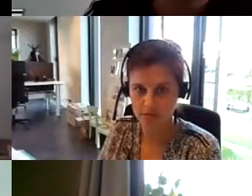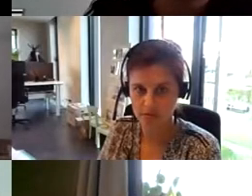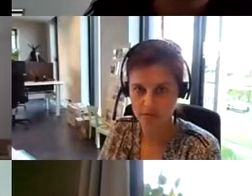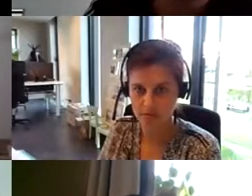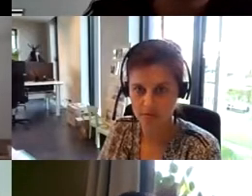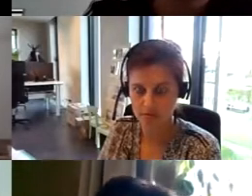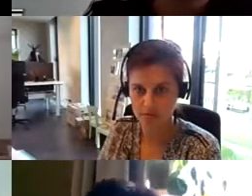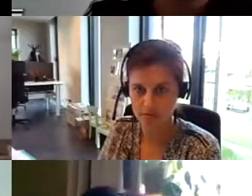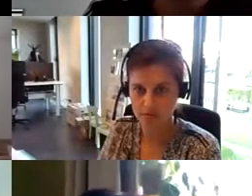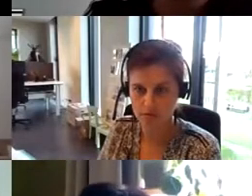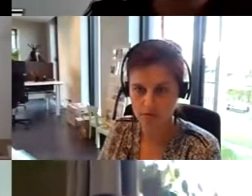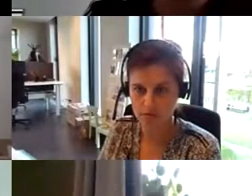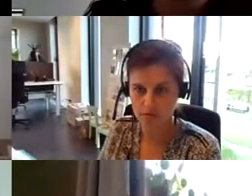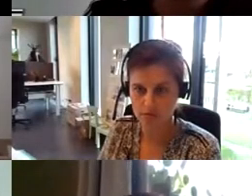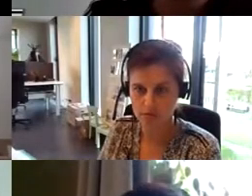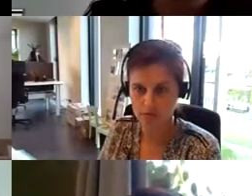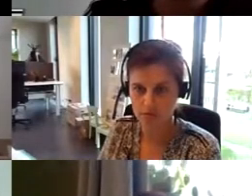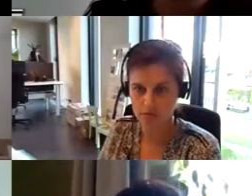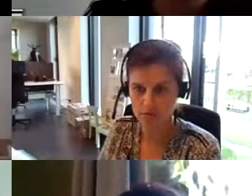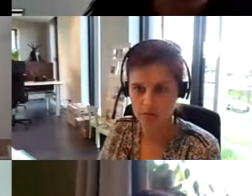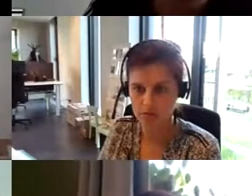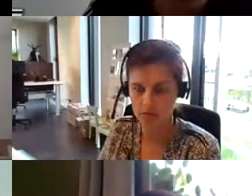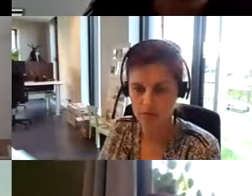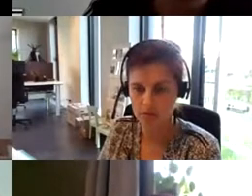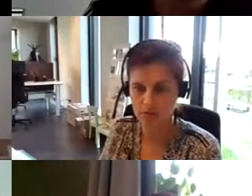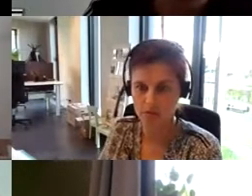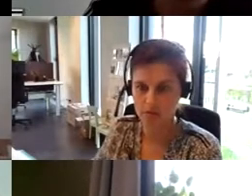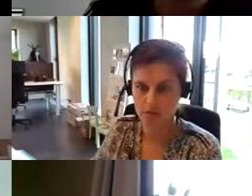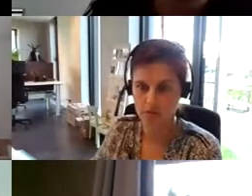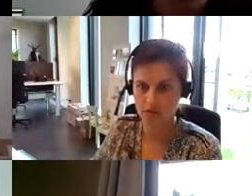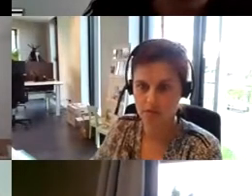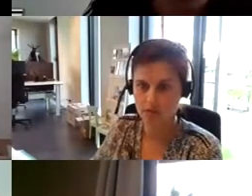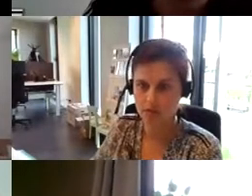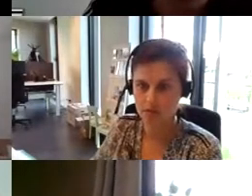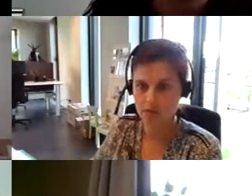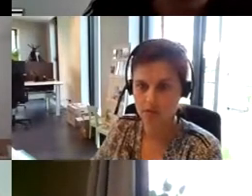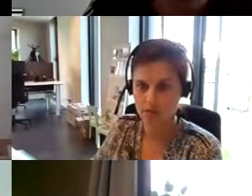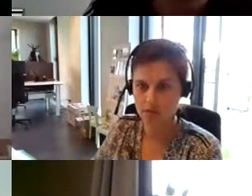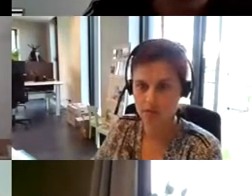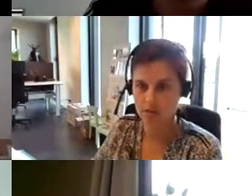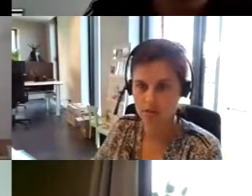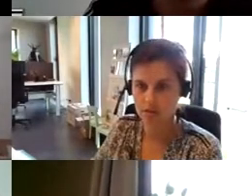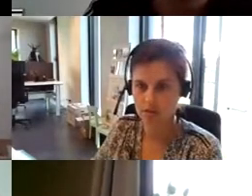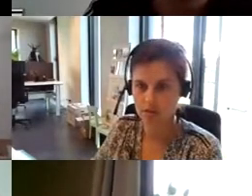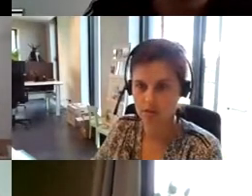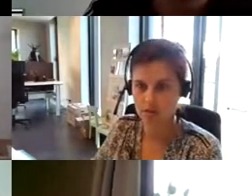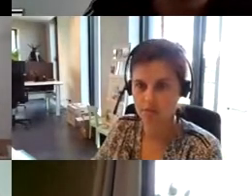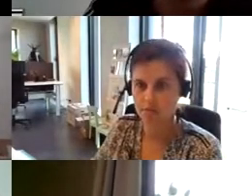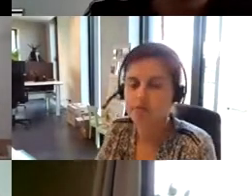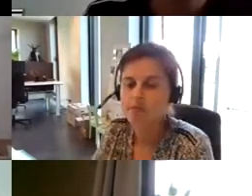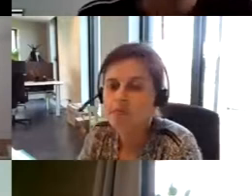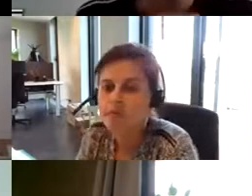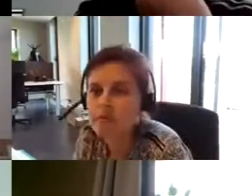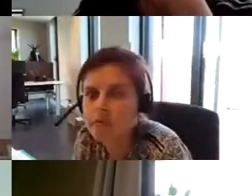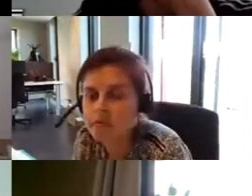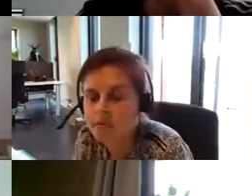speelplein. Op basis van vorig jaar hoeveel dat er in die week ongeveer waren. Op basis van feestdagen kun je het zo wel wat inschatten. Of dat mensen brugdagen gaan